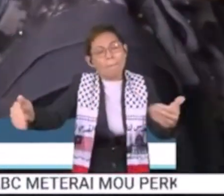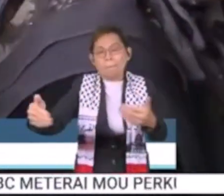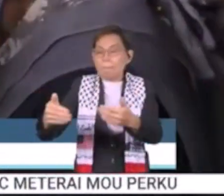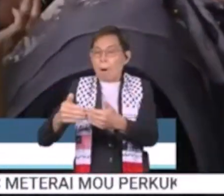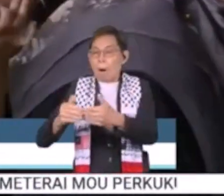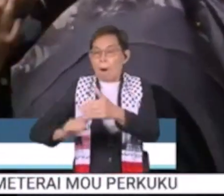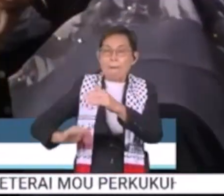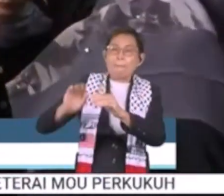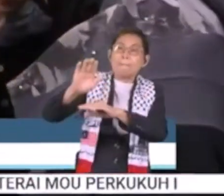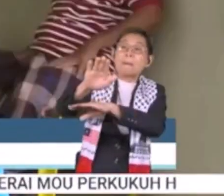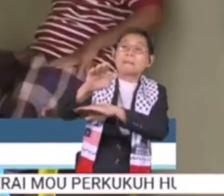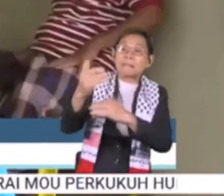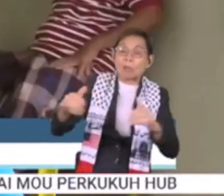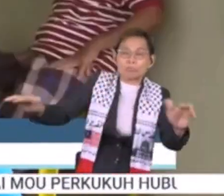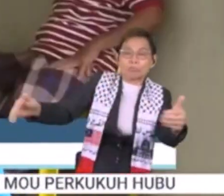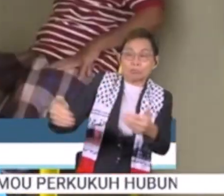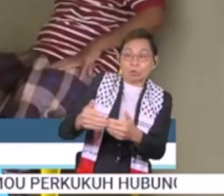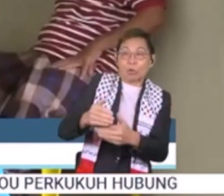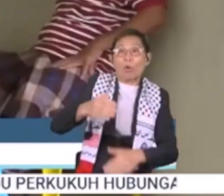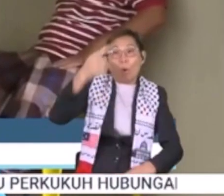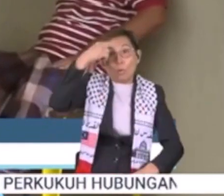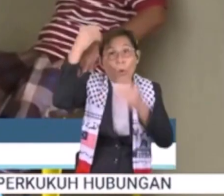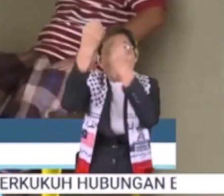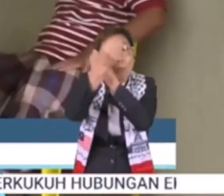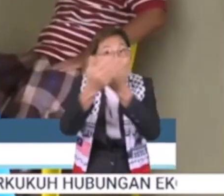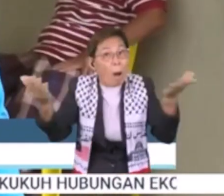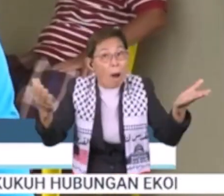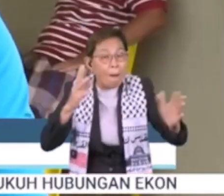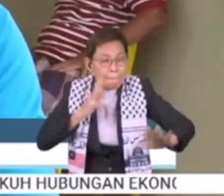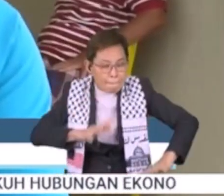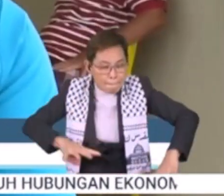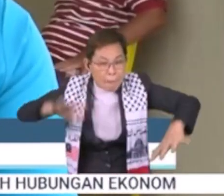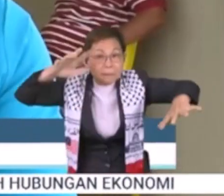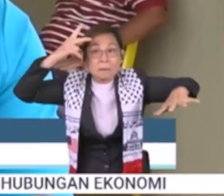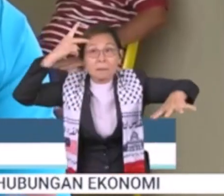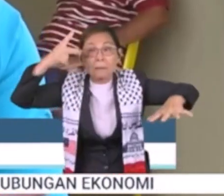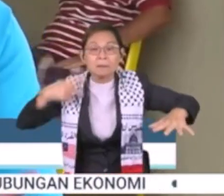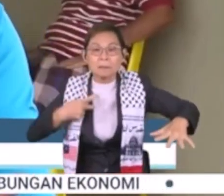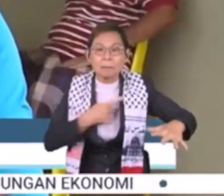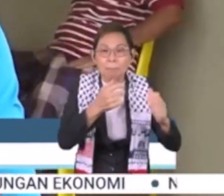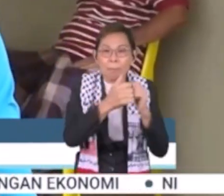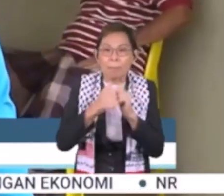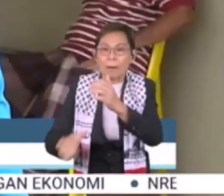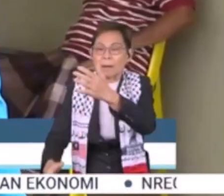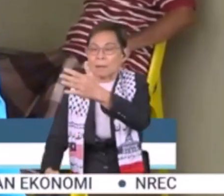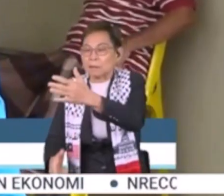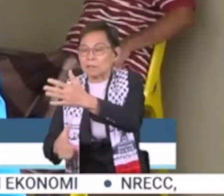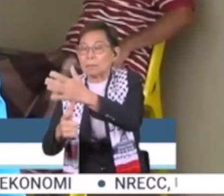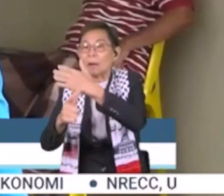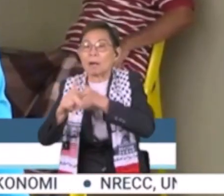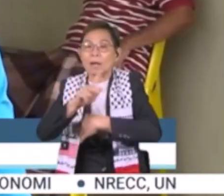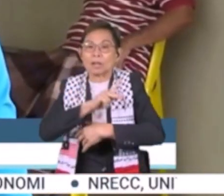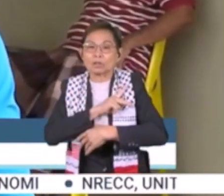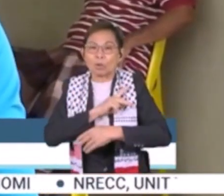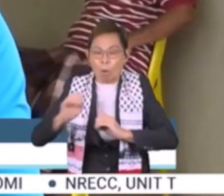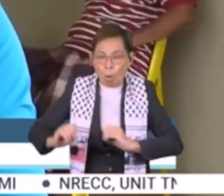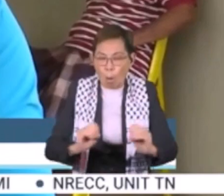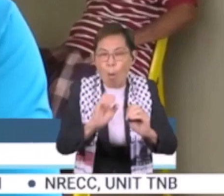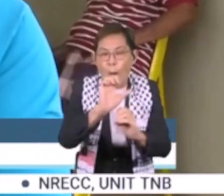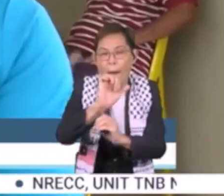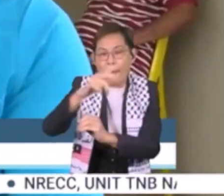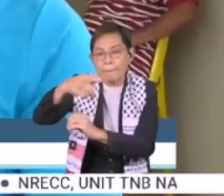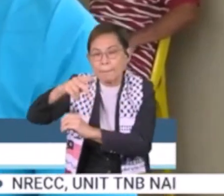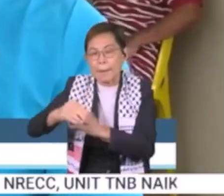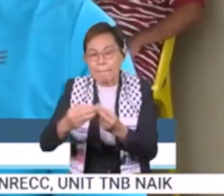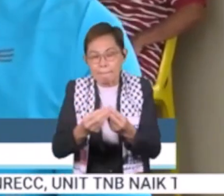sepenuhnya pada petang ini dan untuk mengetahui perkembangan banjir di Kelantan kita bersama dengan timbalan Ketua operasi APM daerah